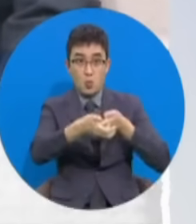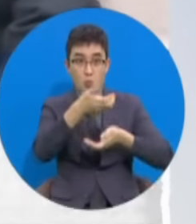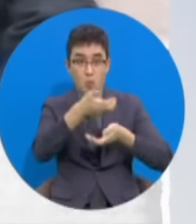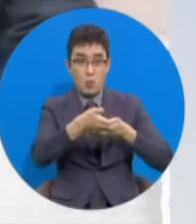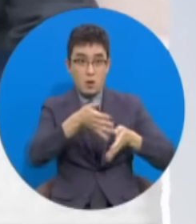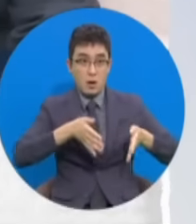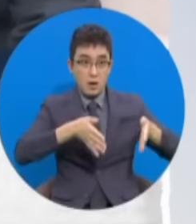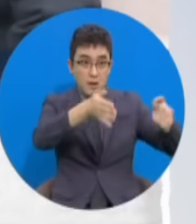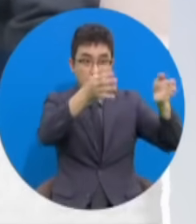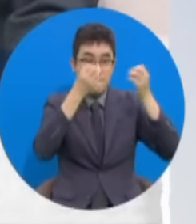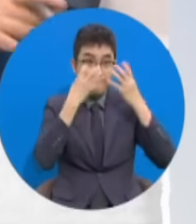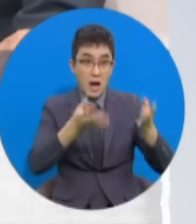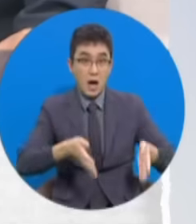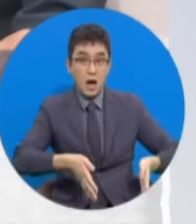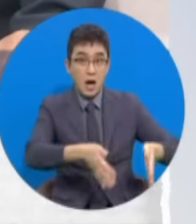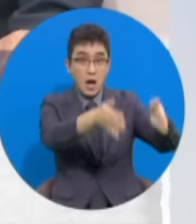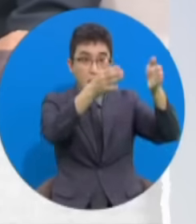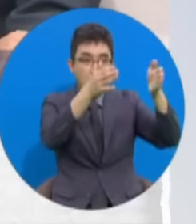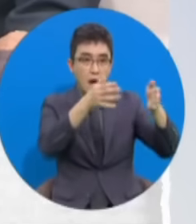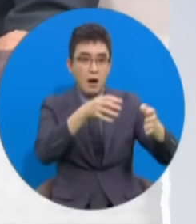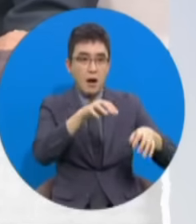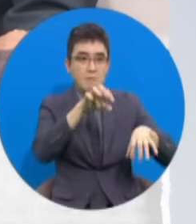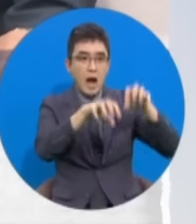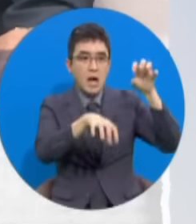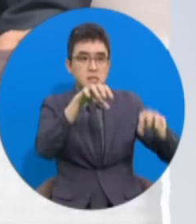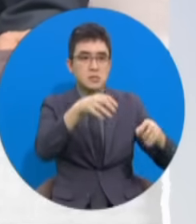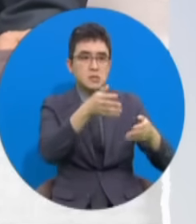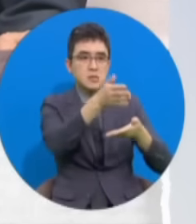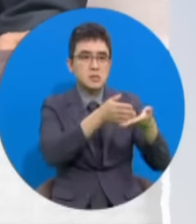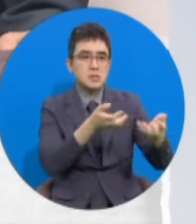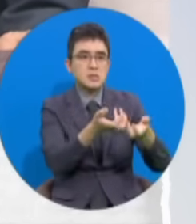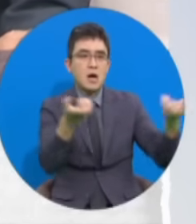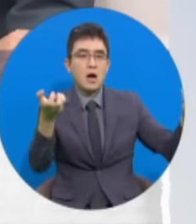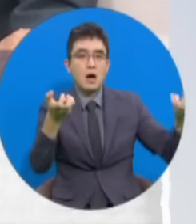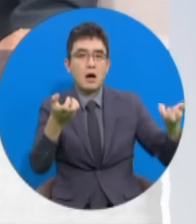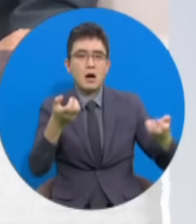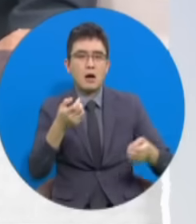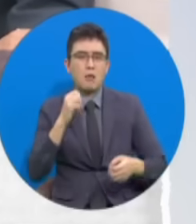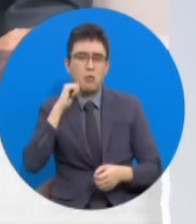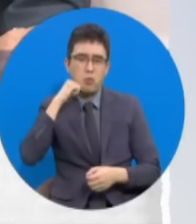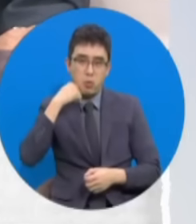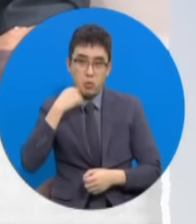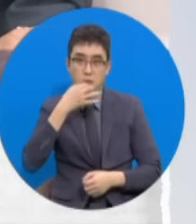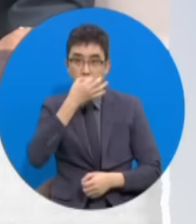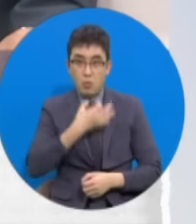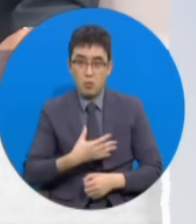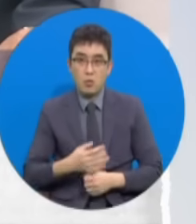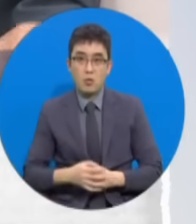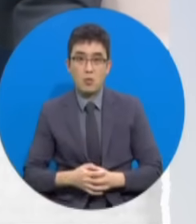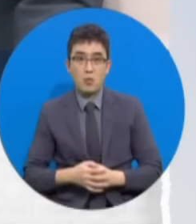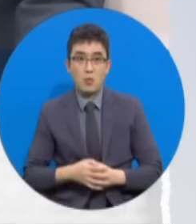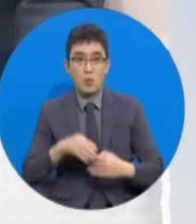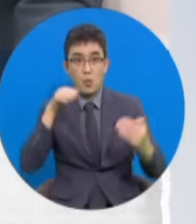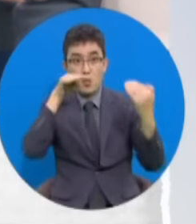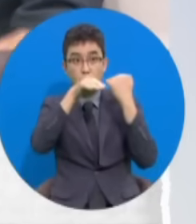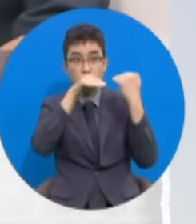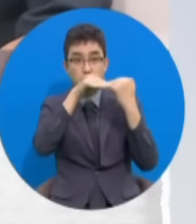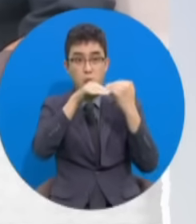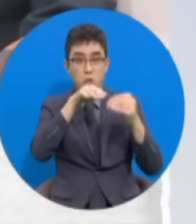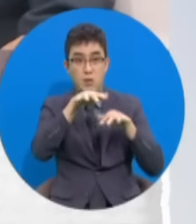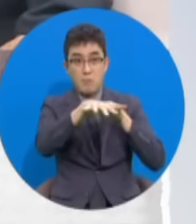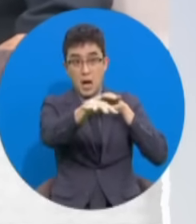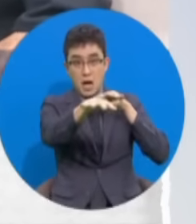되면서 마을 하나가 거의 갈라져야 될 정도의 어려움이 있었다. 예. 왜냐하면 이제 교통량적인 측면에서 원안으로